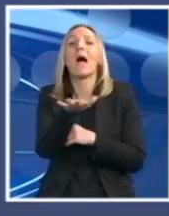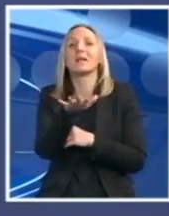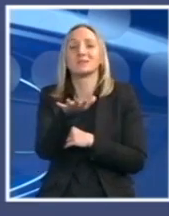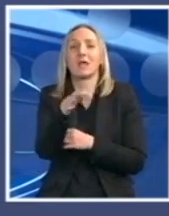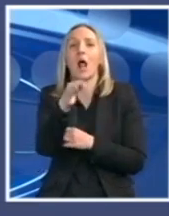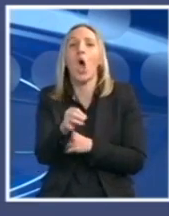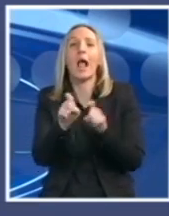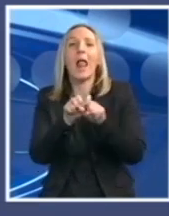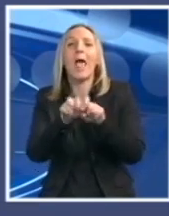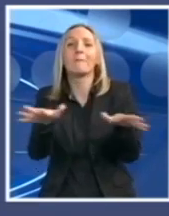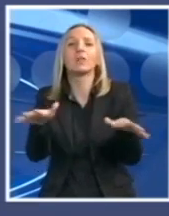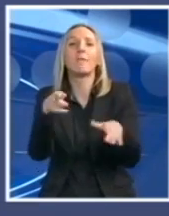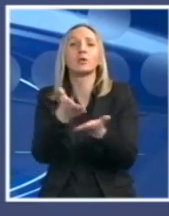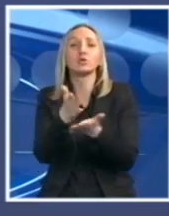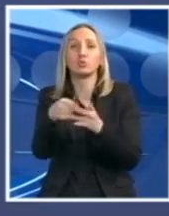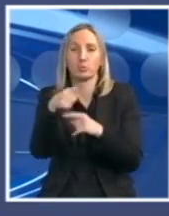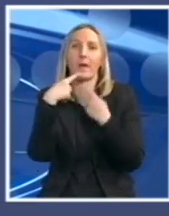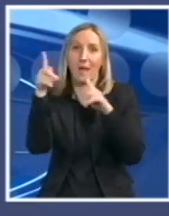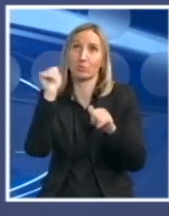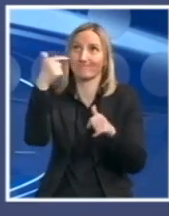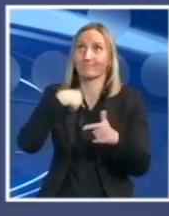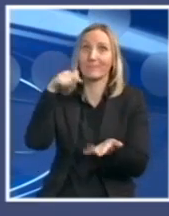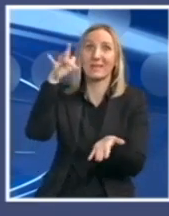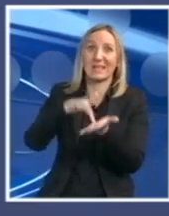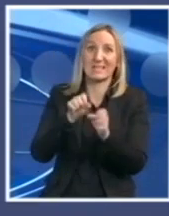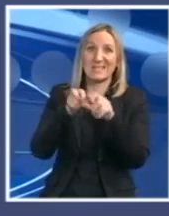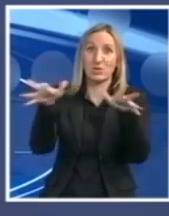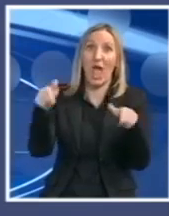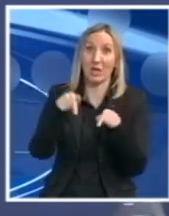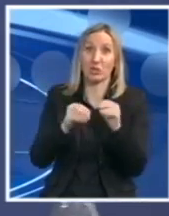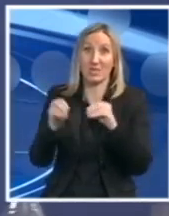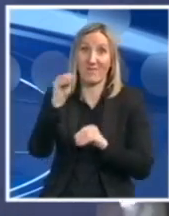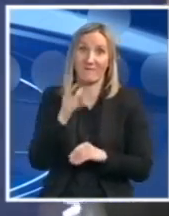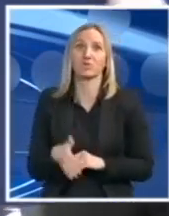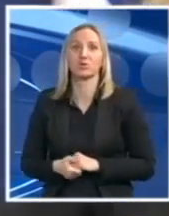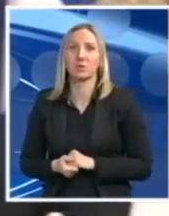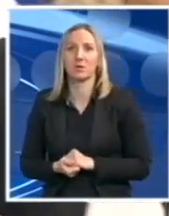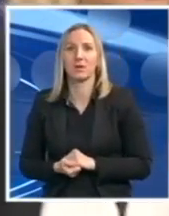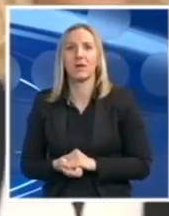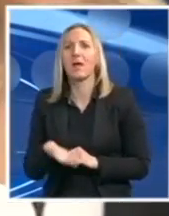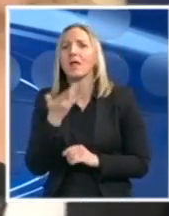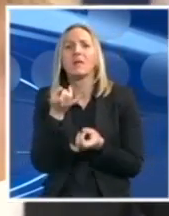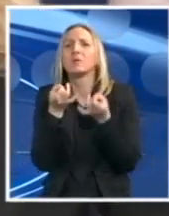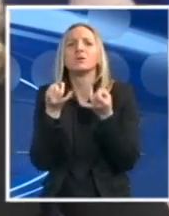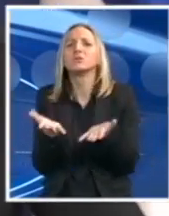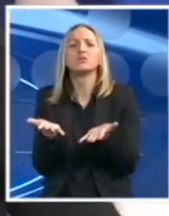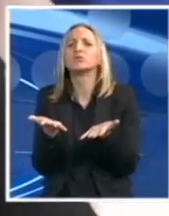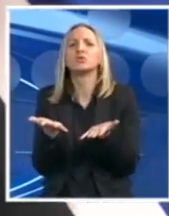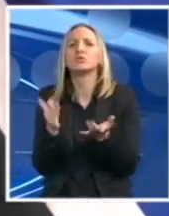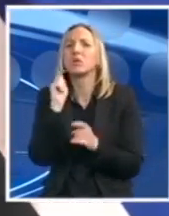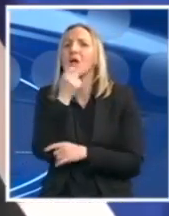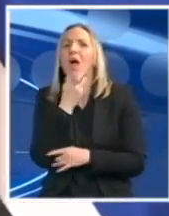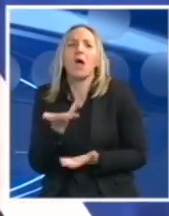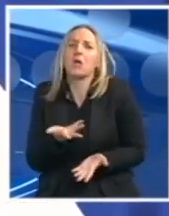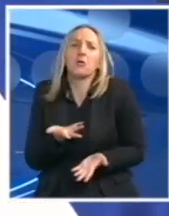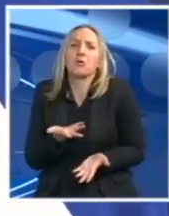službe. I epidemiološka istraživanja su pokazala da kada se god pojavi nešto što ste sad nazvali žarište, tu nema ništa tajnovito. To